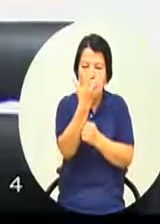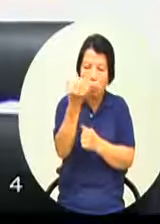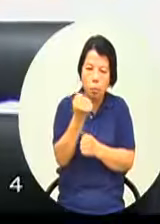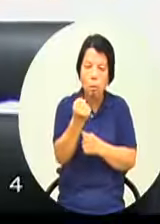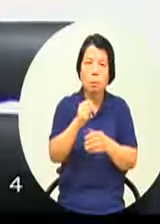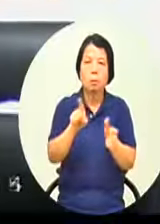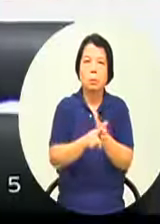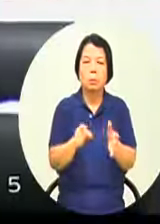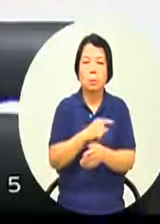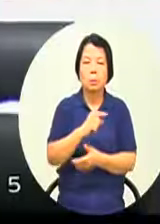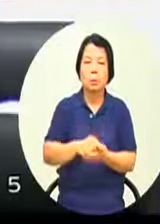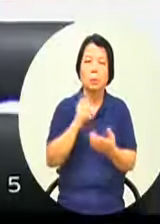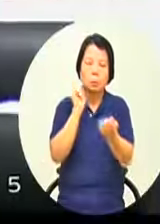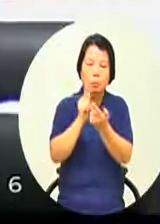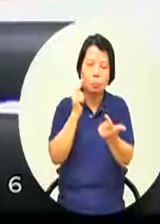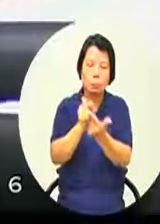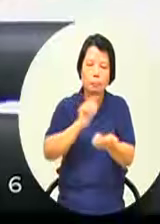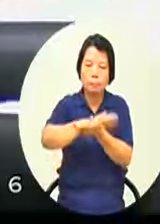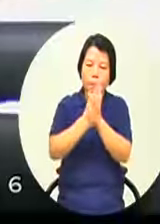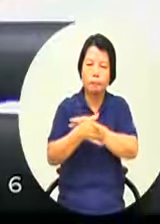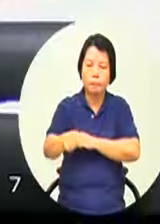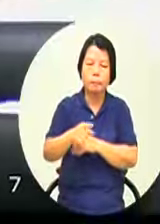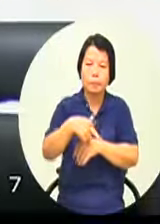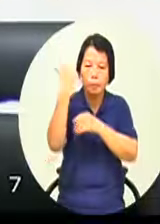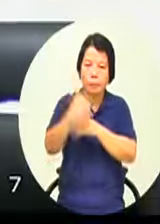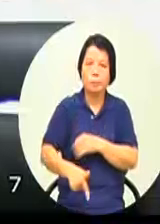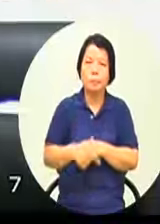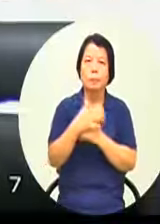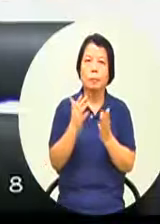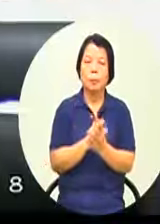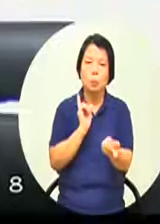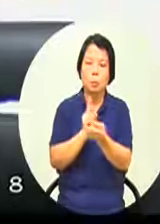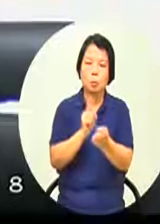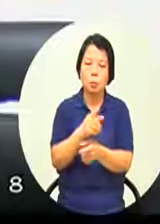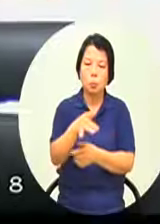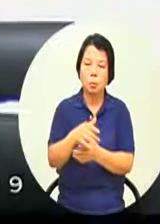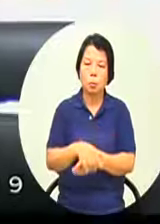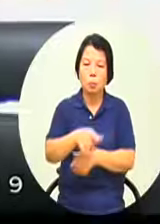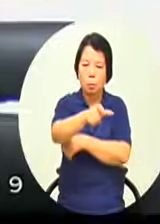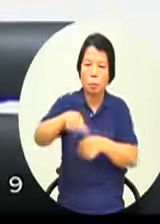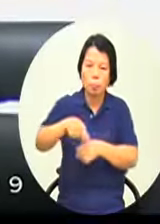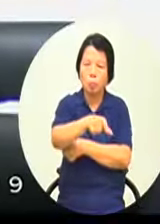你们的应变会不会太慢？你们跟公务局之间的这样的一个对应的窗口？